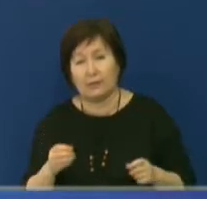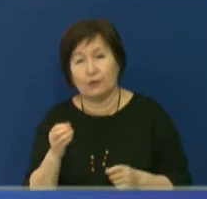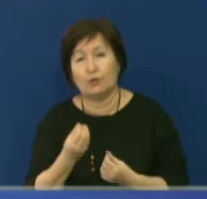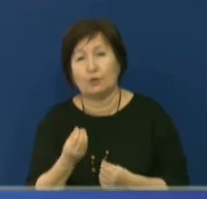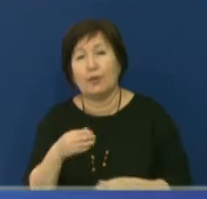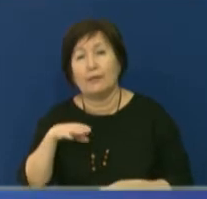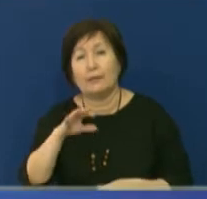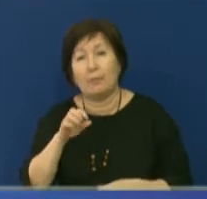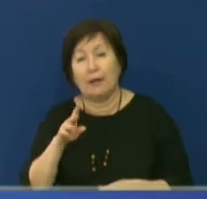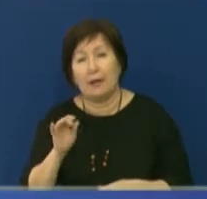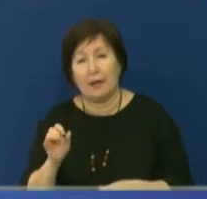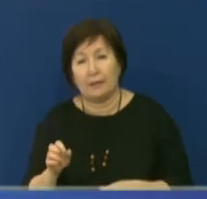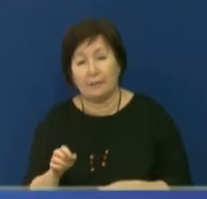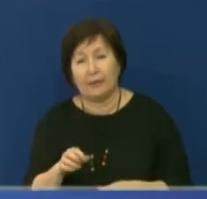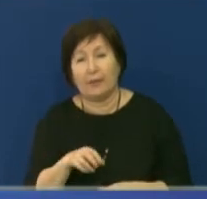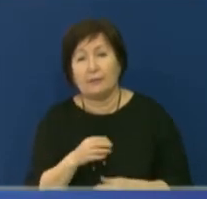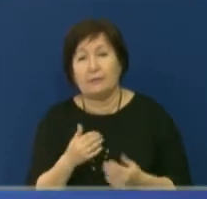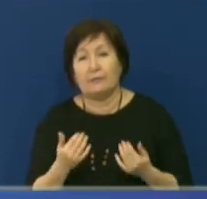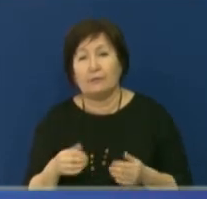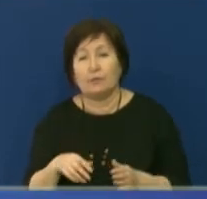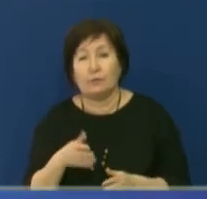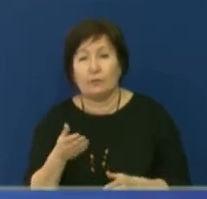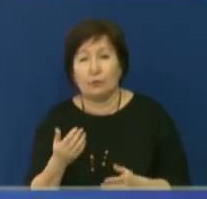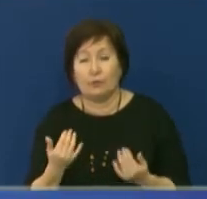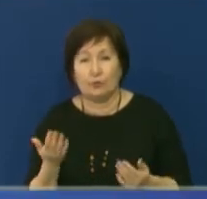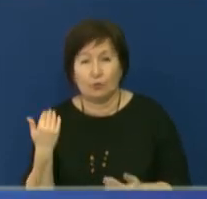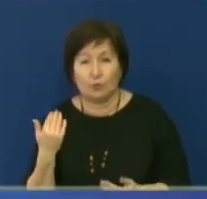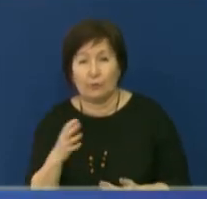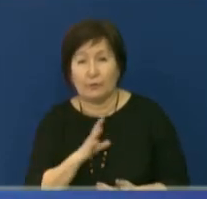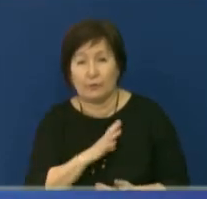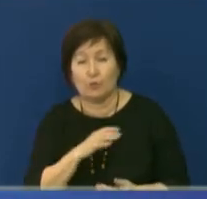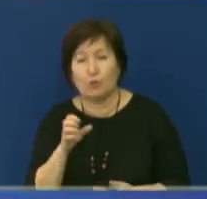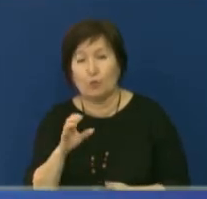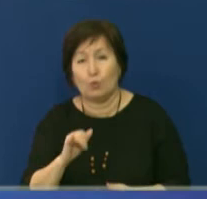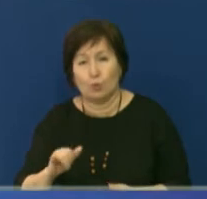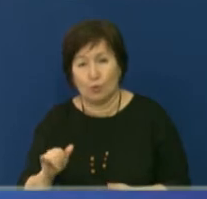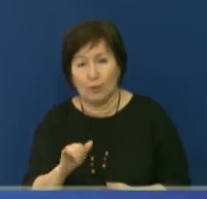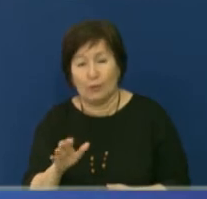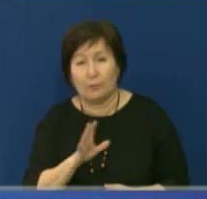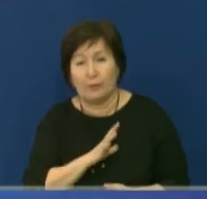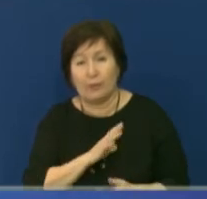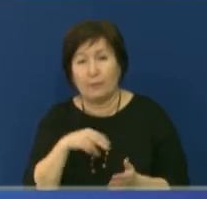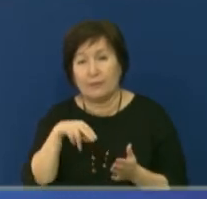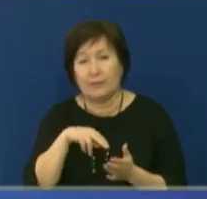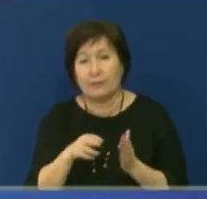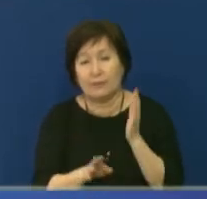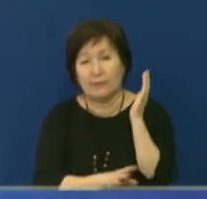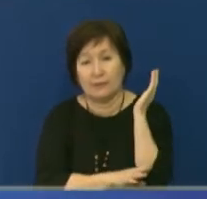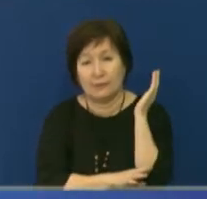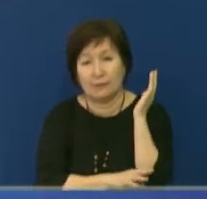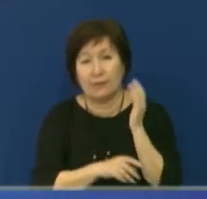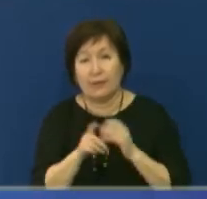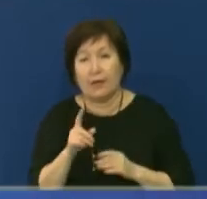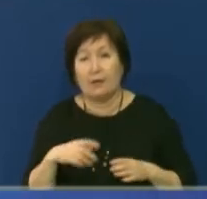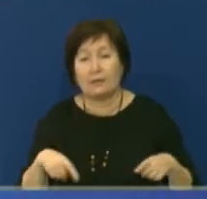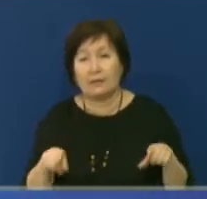деревьев, организованном в минувшую субботу, приняли участие представители городского акимата, работники учреждения «Зеленстрой», представители